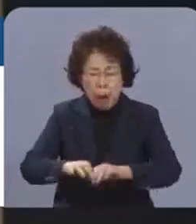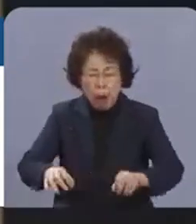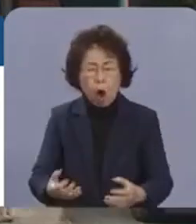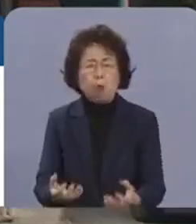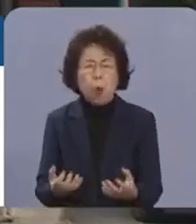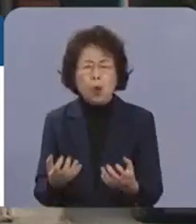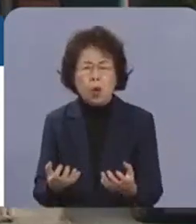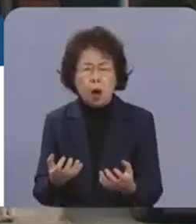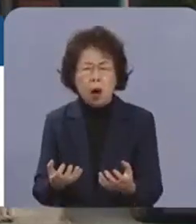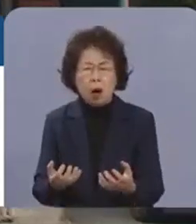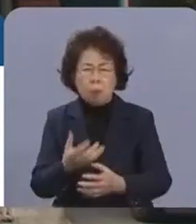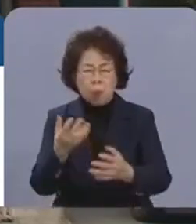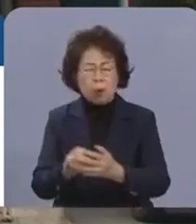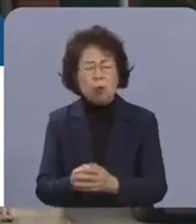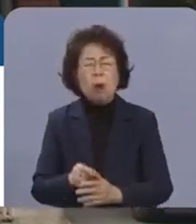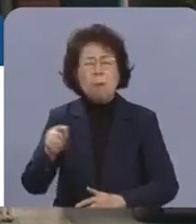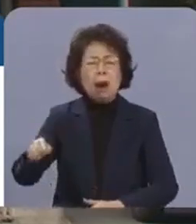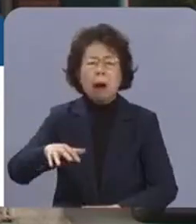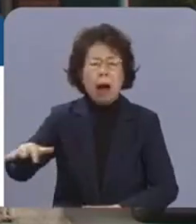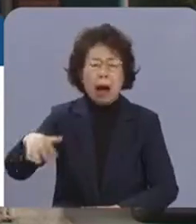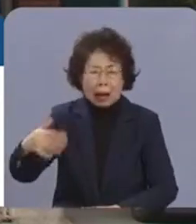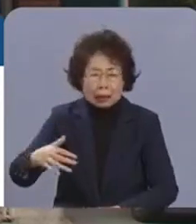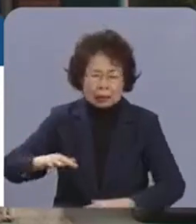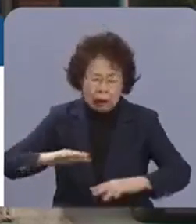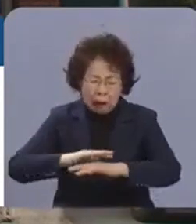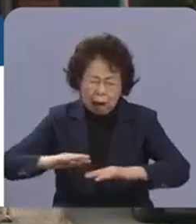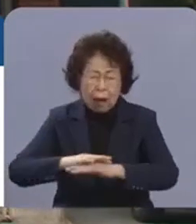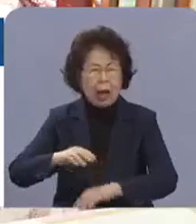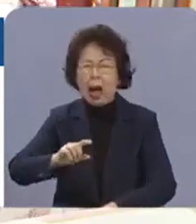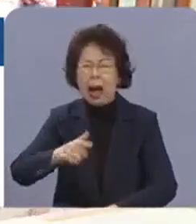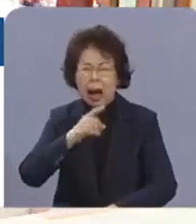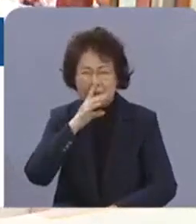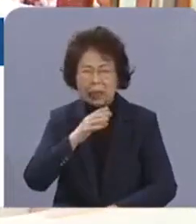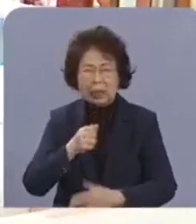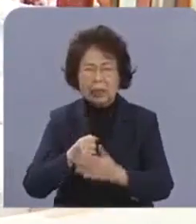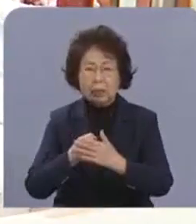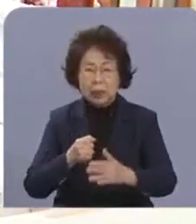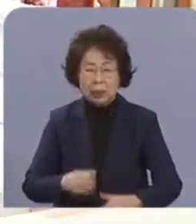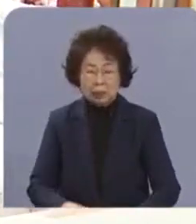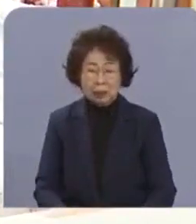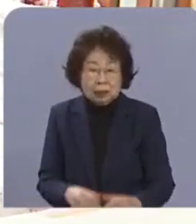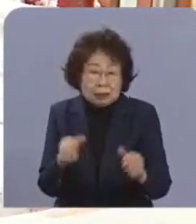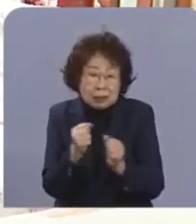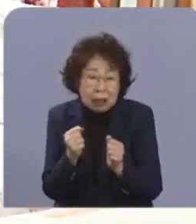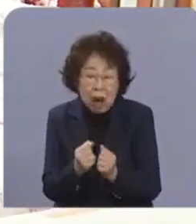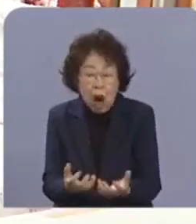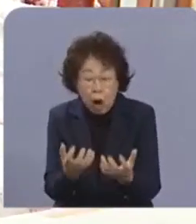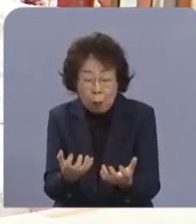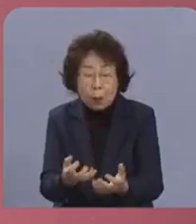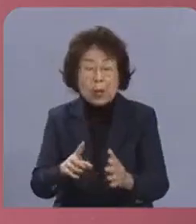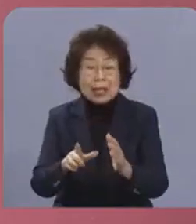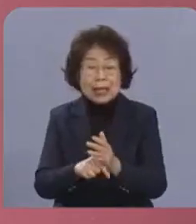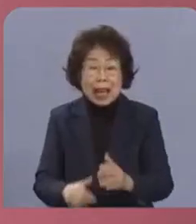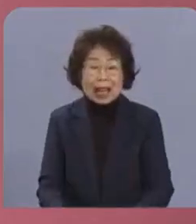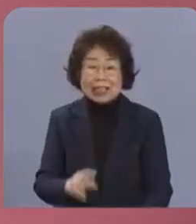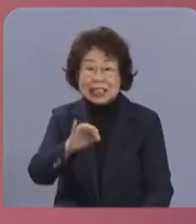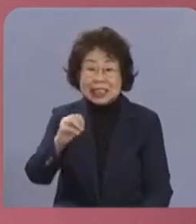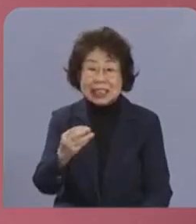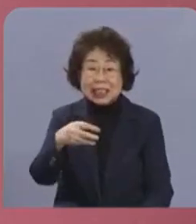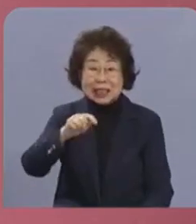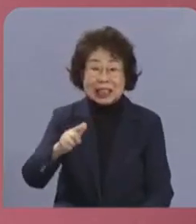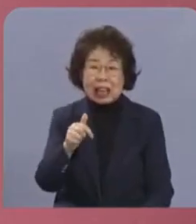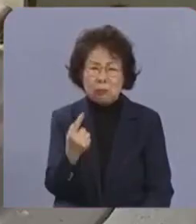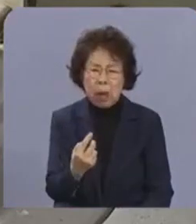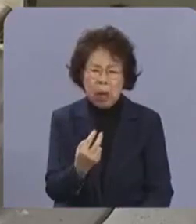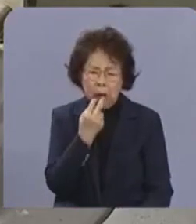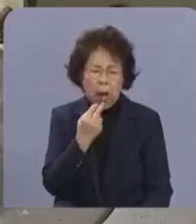매연이 밖으로 제대로 배출이 안 돼가 그런 걸로 겨울철 보일러 사용시 일산화 탄소 중독 우려가